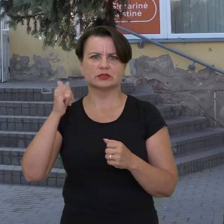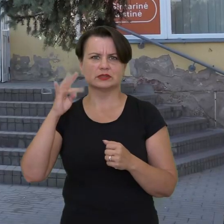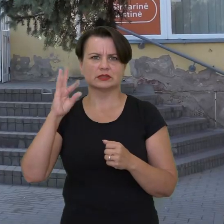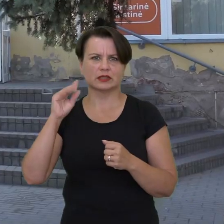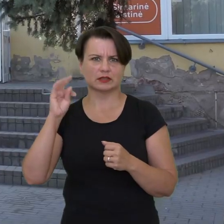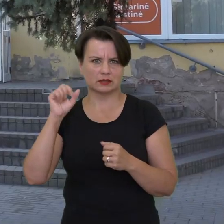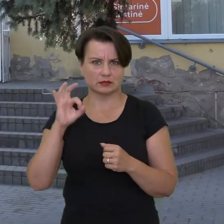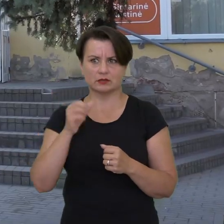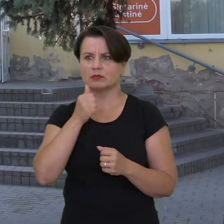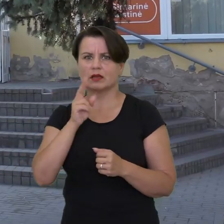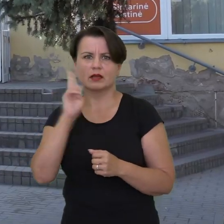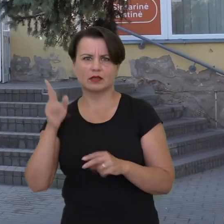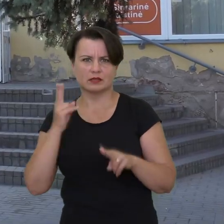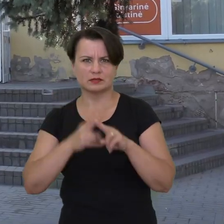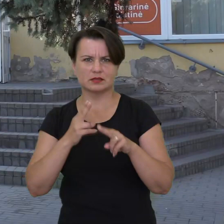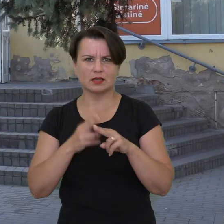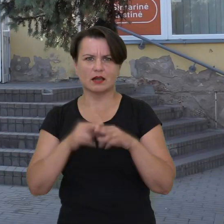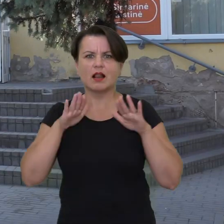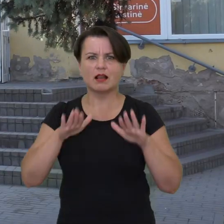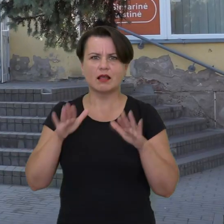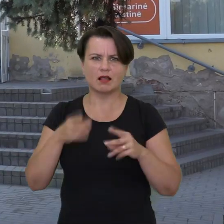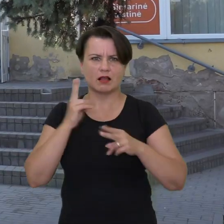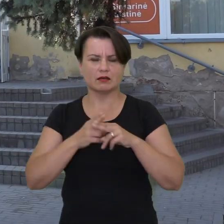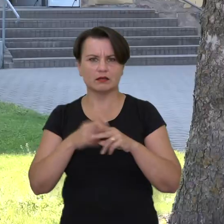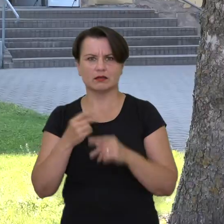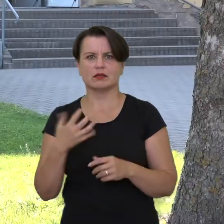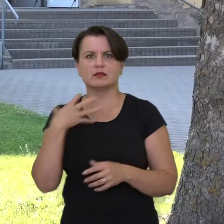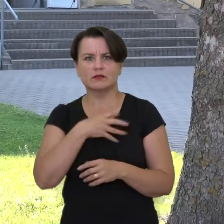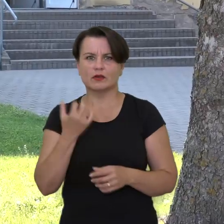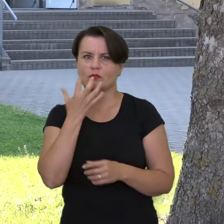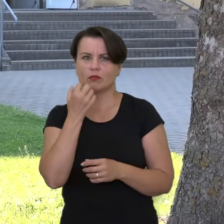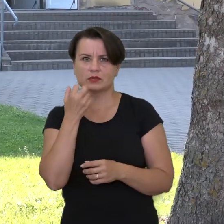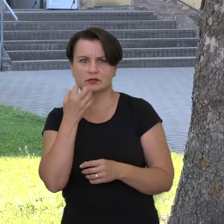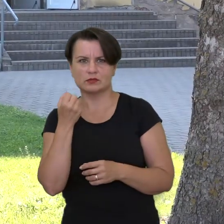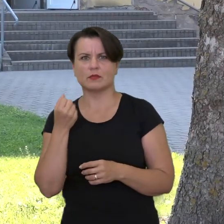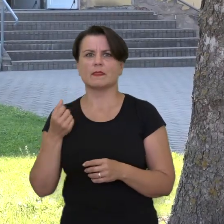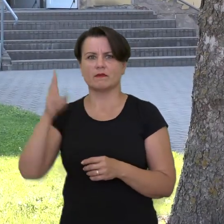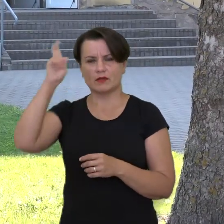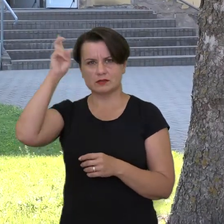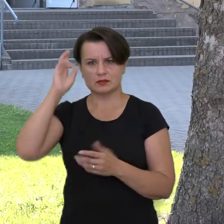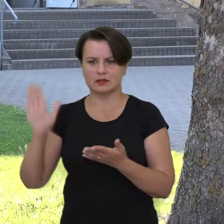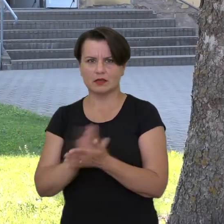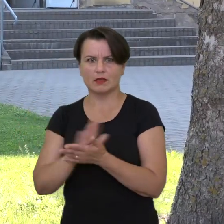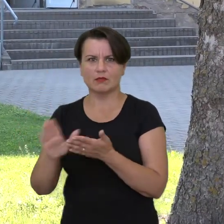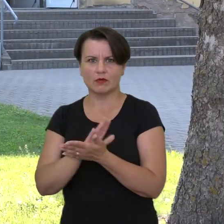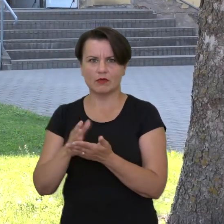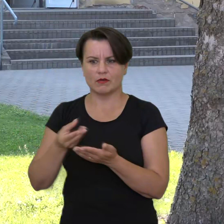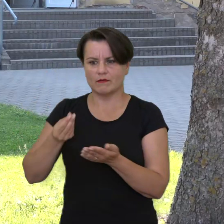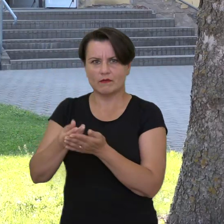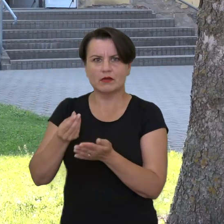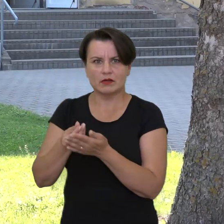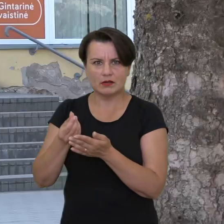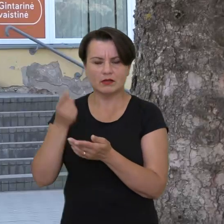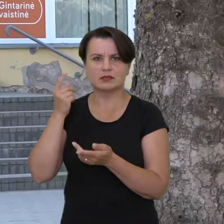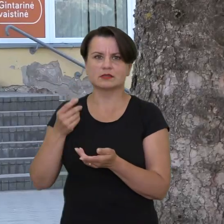ypatingai sergantiems įvairiomis lėtinėmis ligomis, reikėtų pasidomėti valstybės biudžeto lėšomis finansuojamais skiepais. Nacionalinio